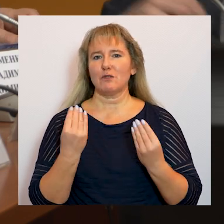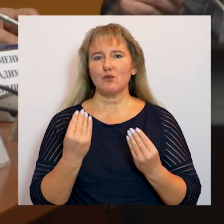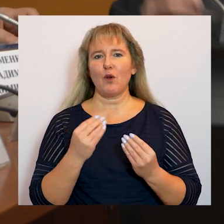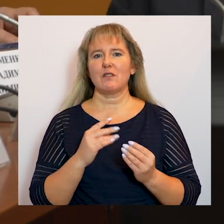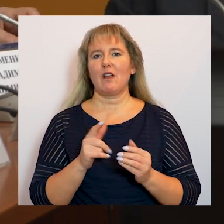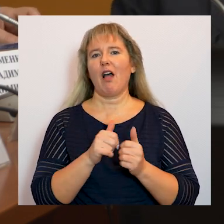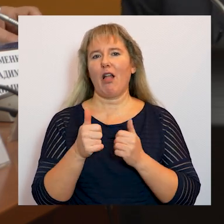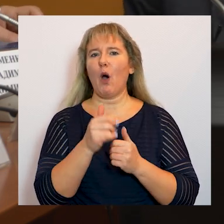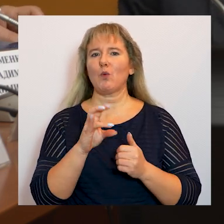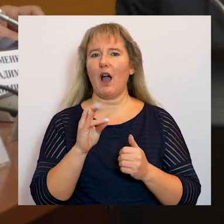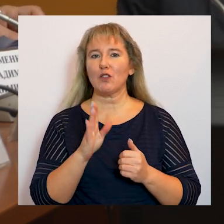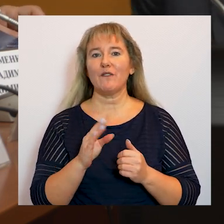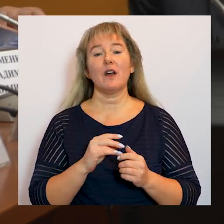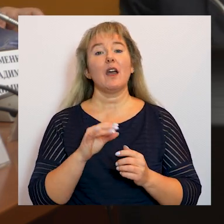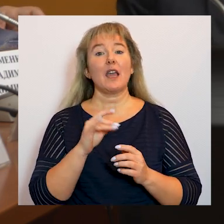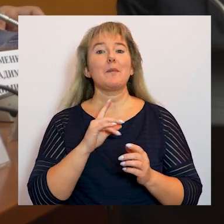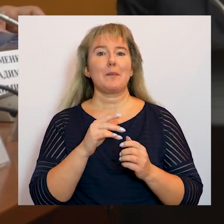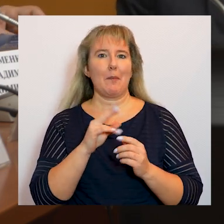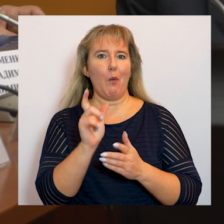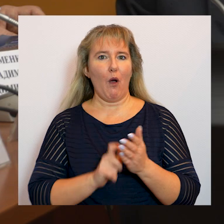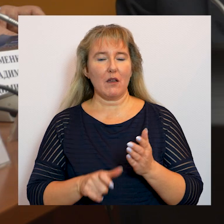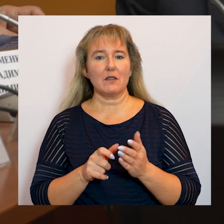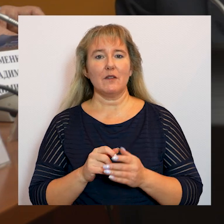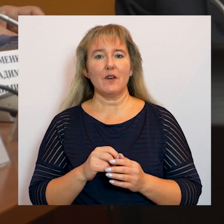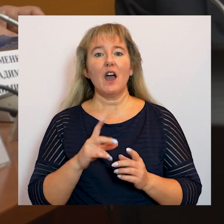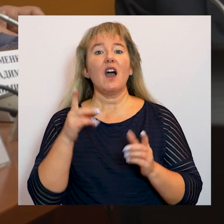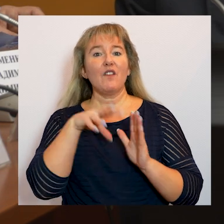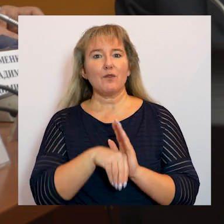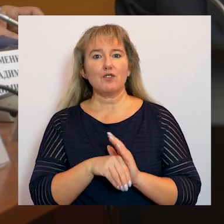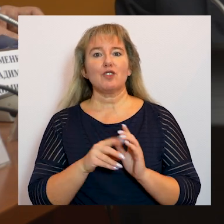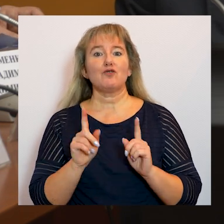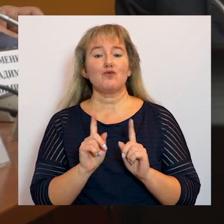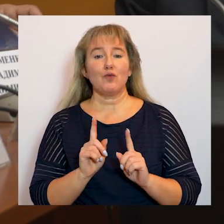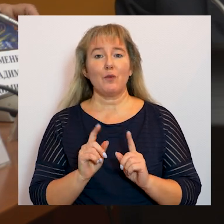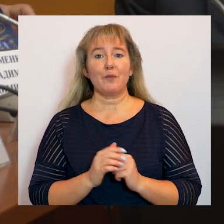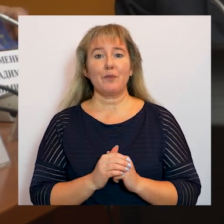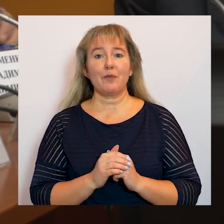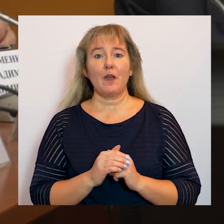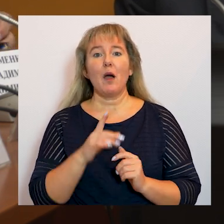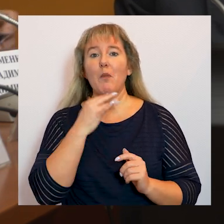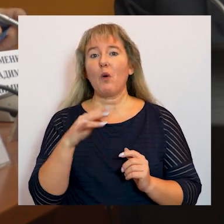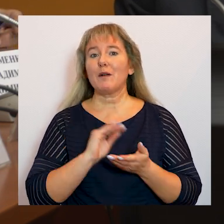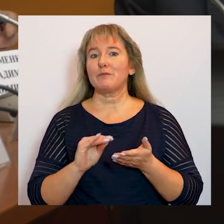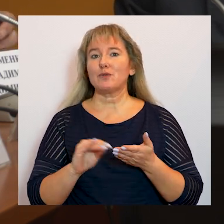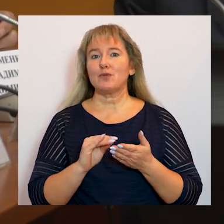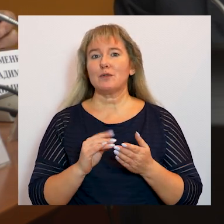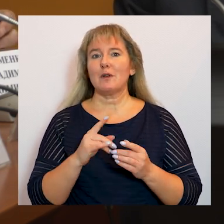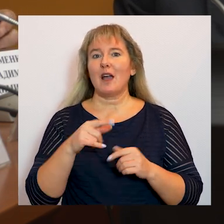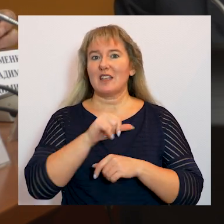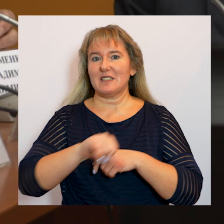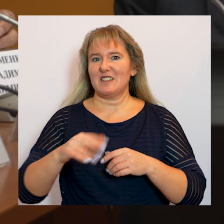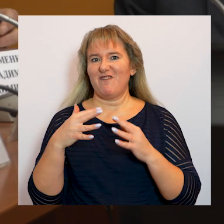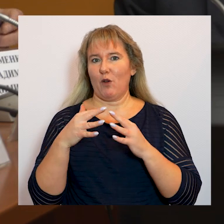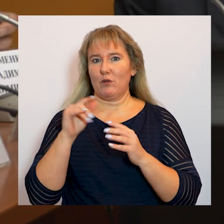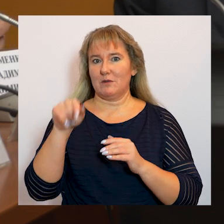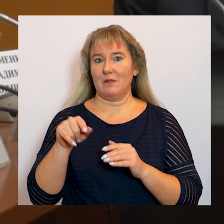достойных лауреатов нашей премии среди, прежде всего, поэтов, в том числе из-за того, что многие пишут прямо с передовой, с